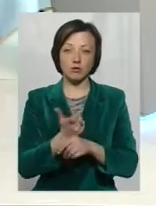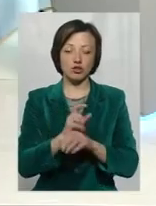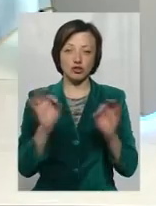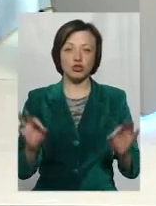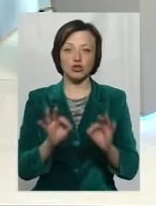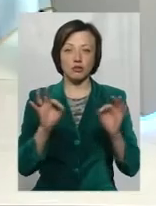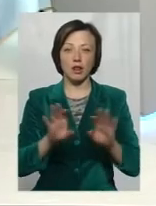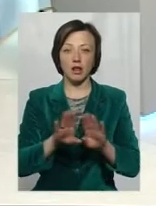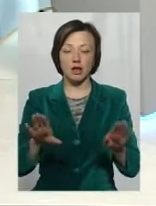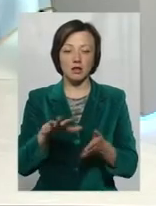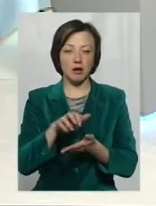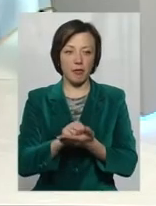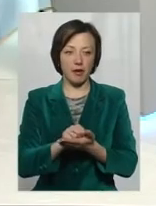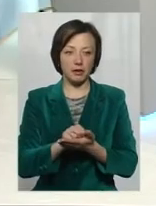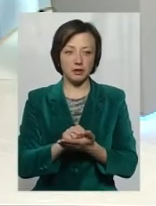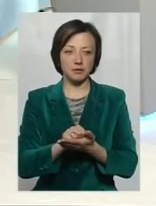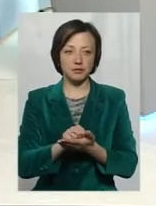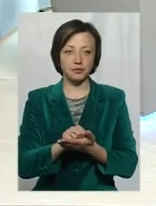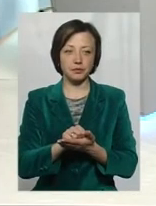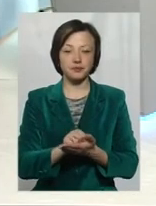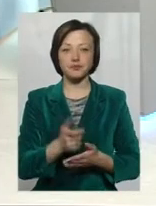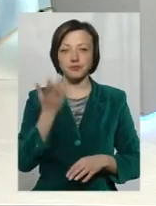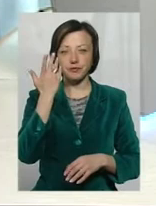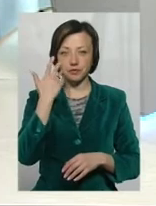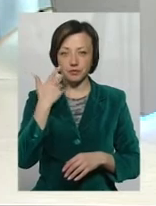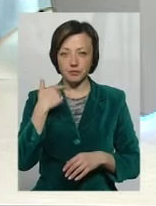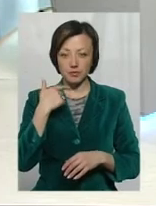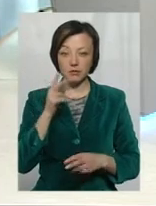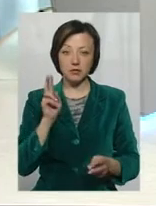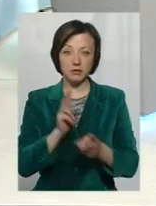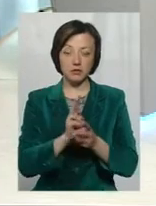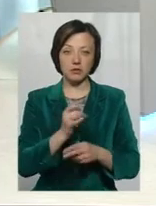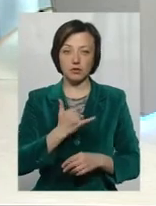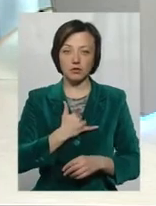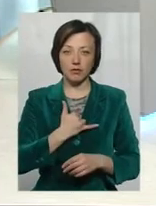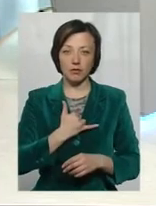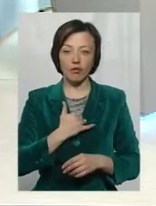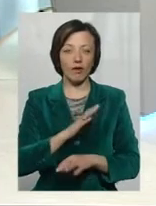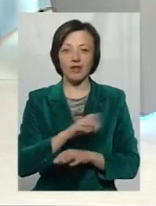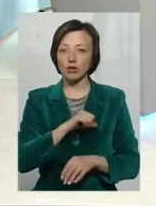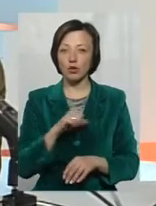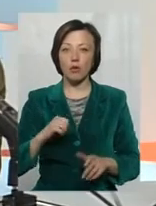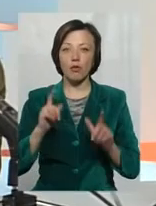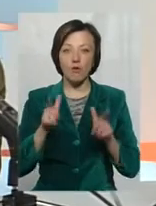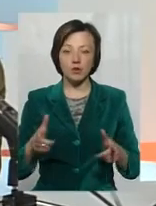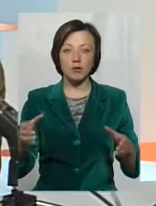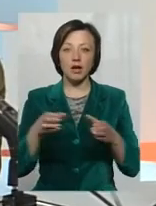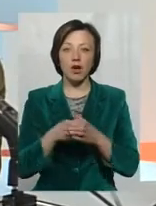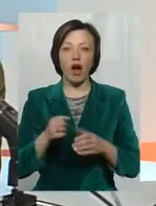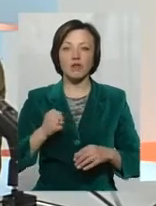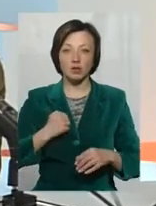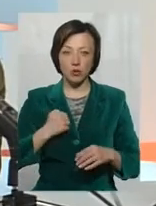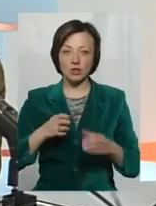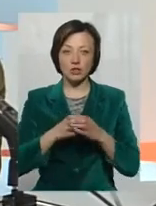не займалися. Але коли вони стикнулися з тим, що в нас не добровольчий батальйон, а військова частина, яка живе